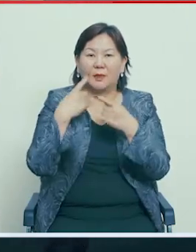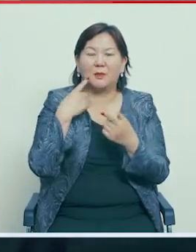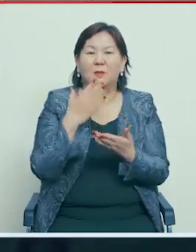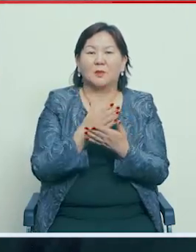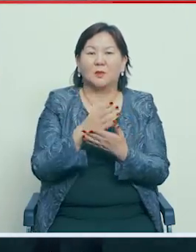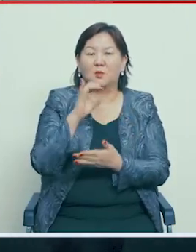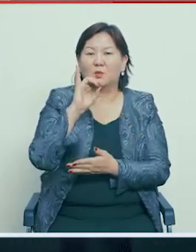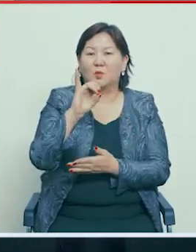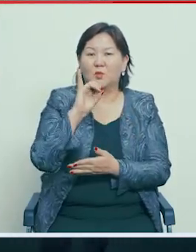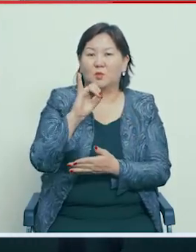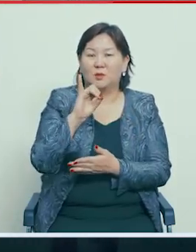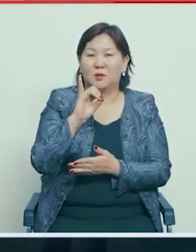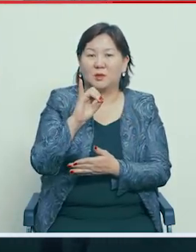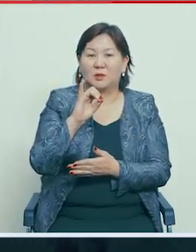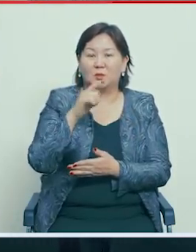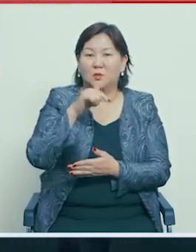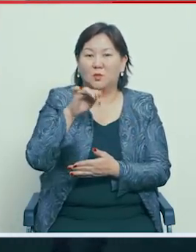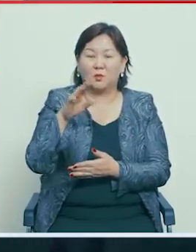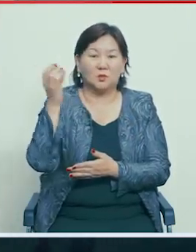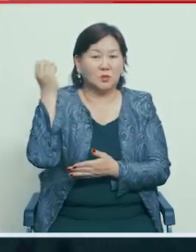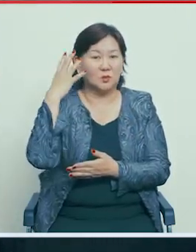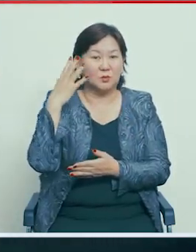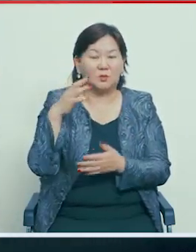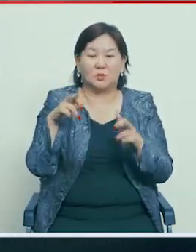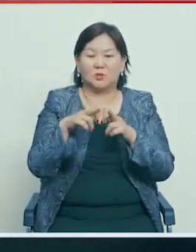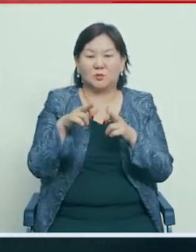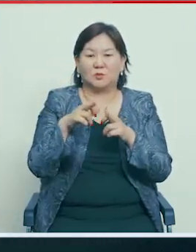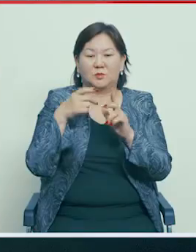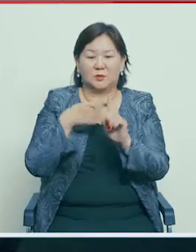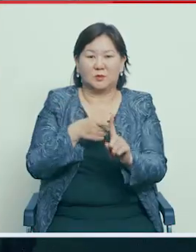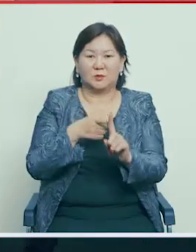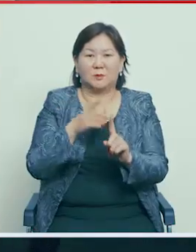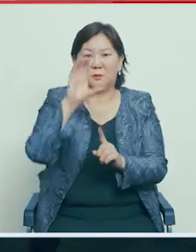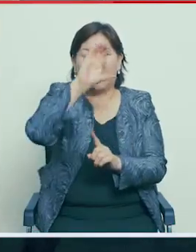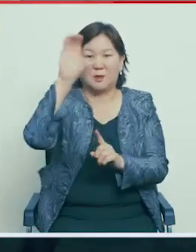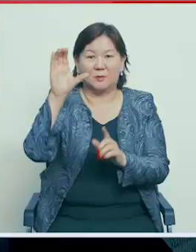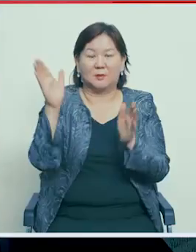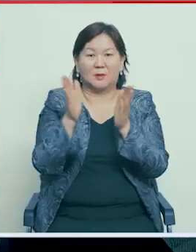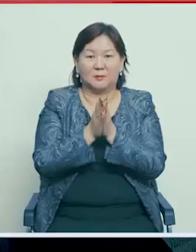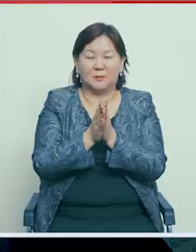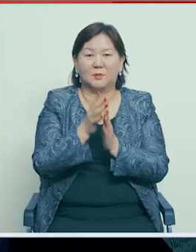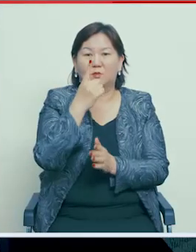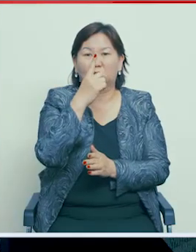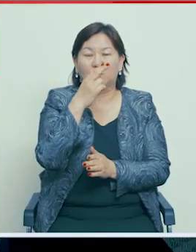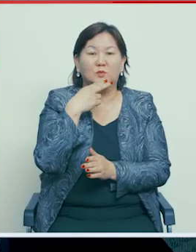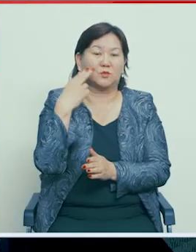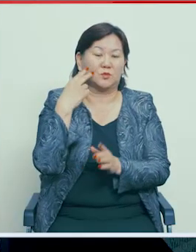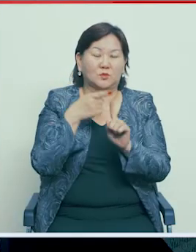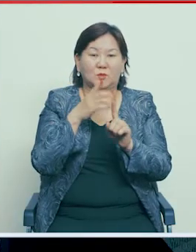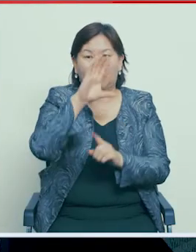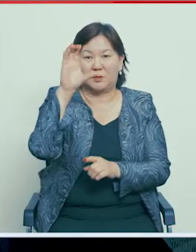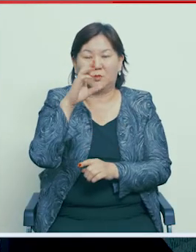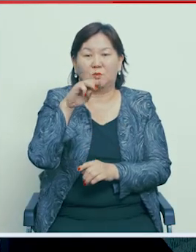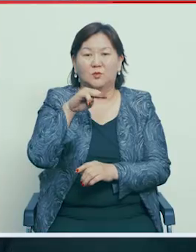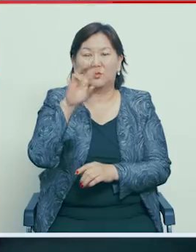Одоо Unitel компани та бүхэн сонссон бах хөгжлийн бэрхшээлтэй иргэдийн байгууллагуудтай хамтраад 104 туслах үйлчлэгээний